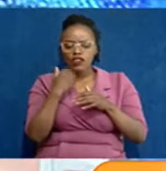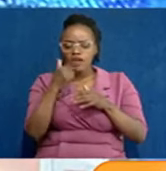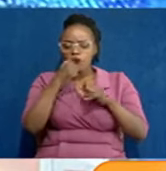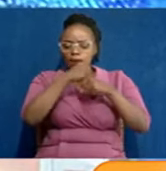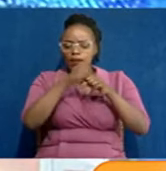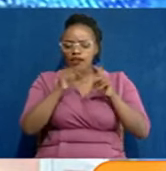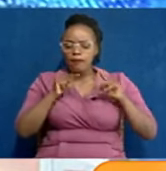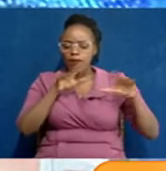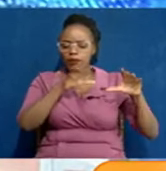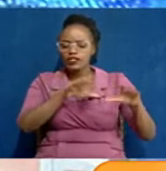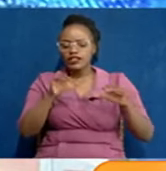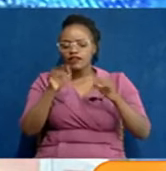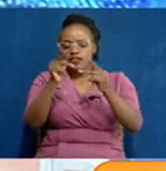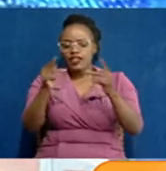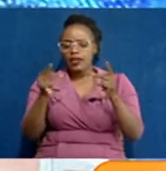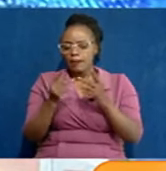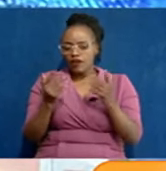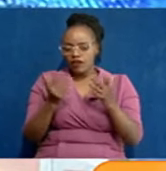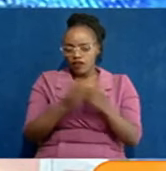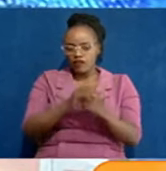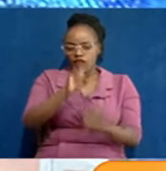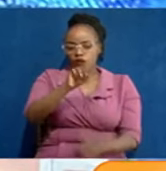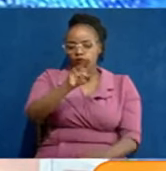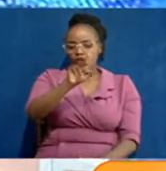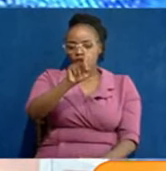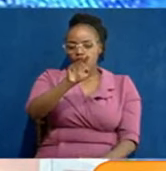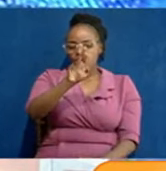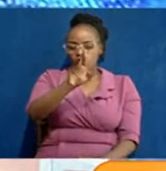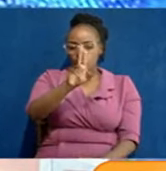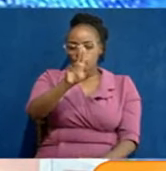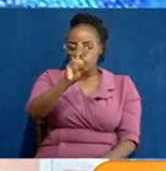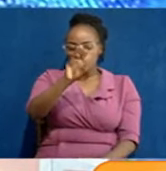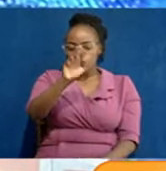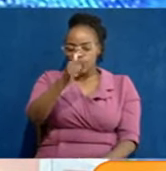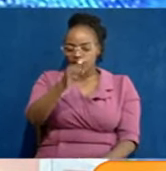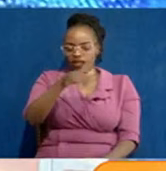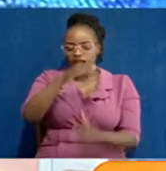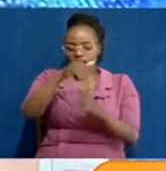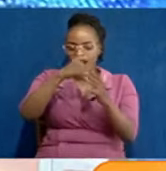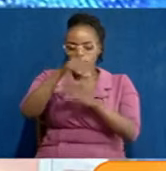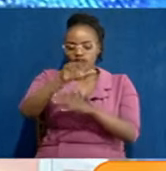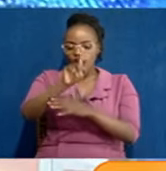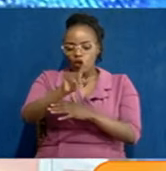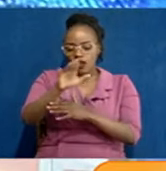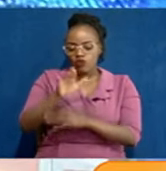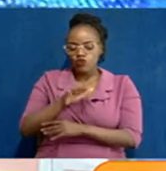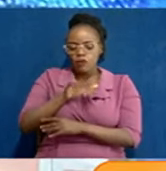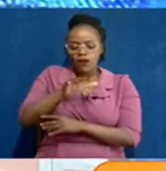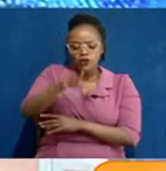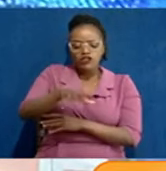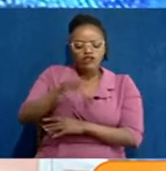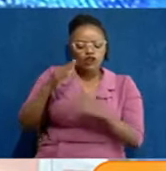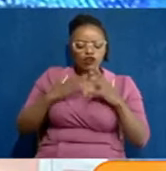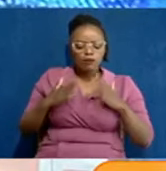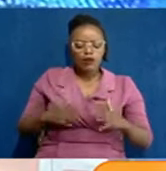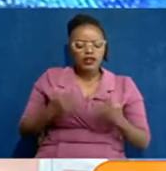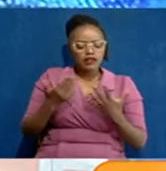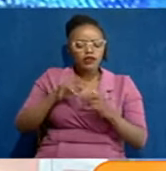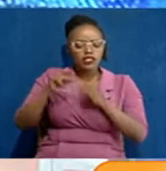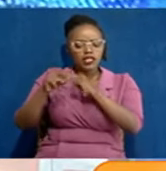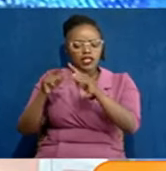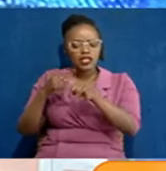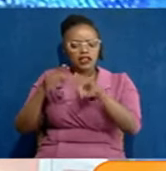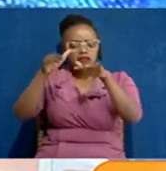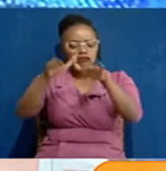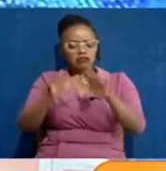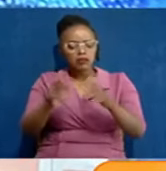wanaohangaisha wakazi katika eneo la Mokoiwet. Hii ni baada ya kufukuliwa kwa mwili wa mwanamke anayeaminika kuuawa na kisha kuzikwa kwenye